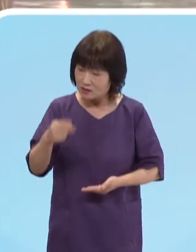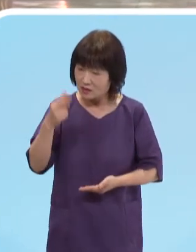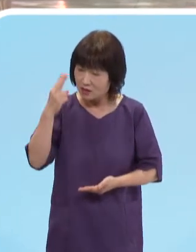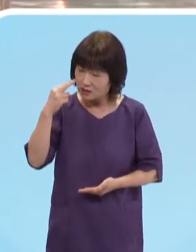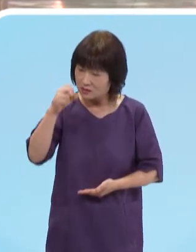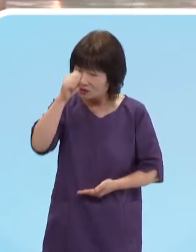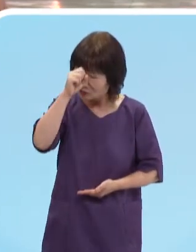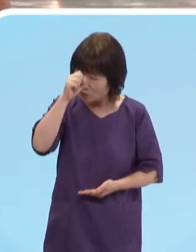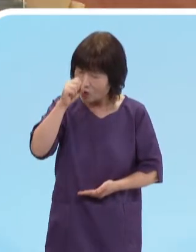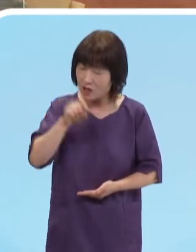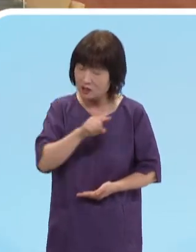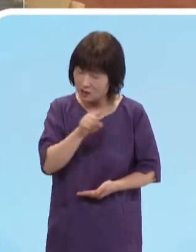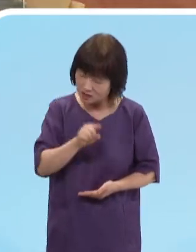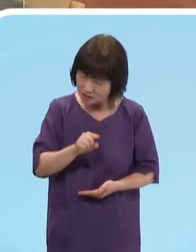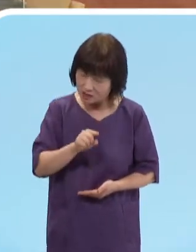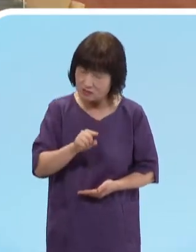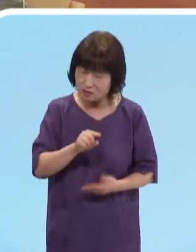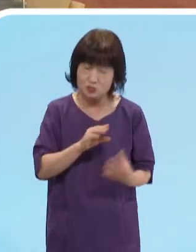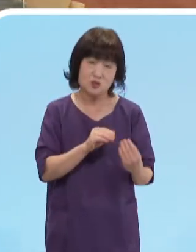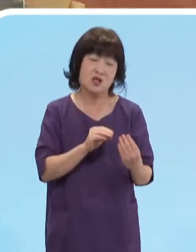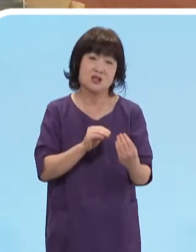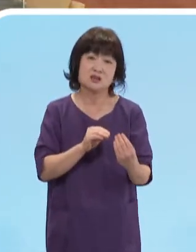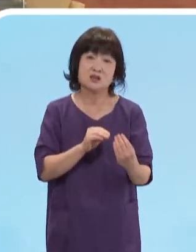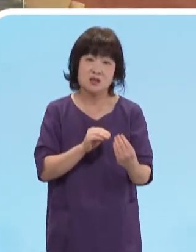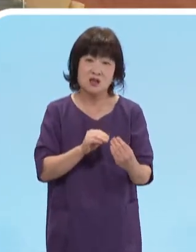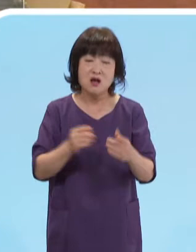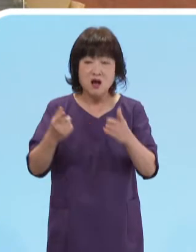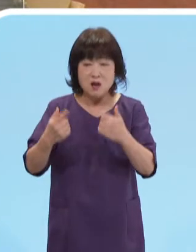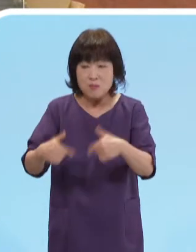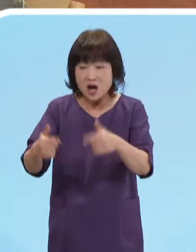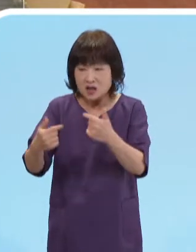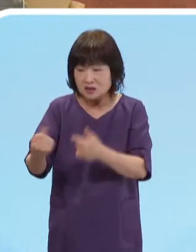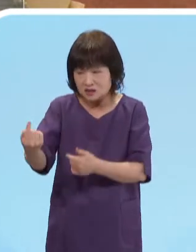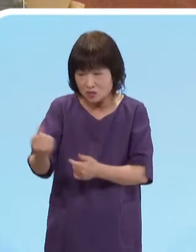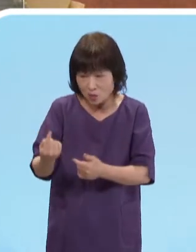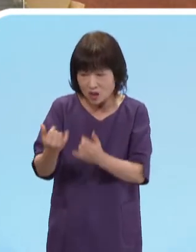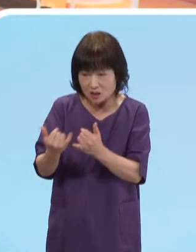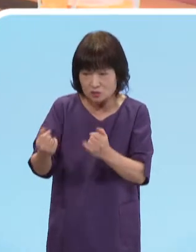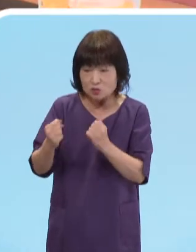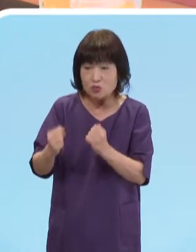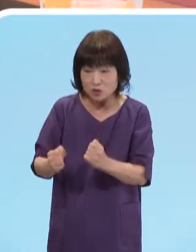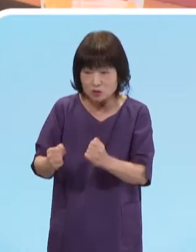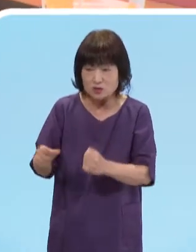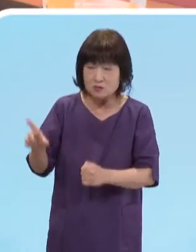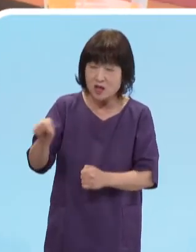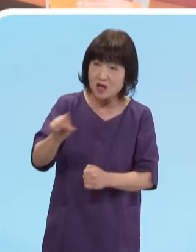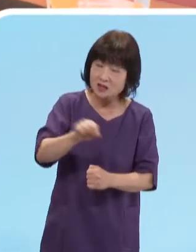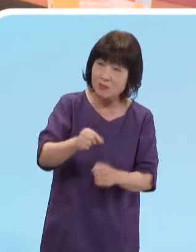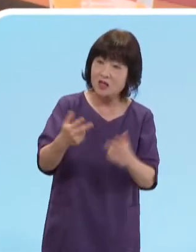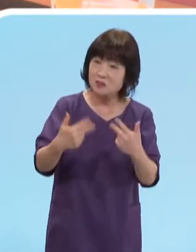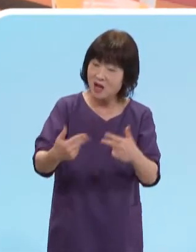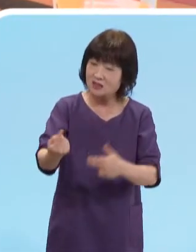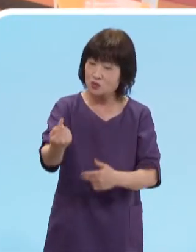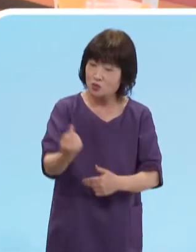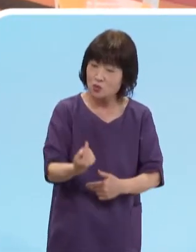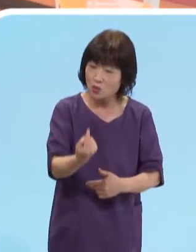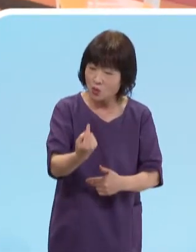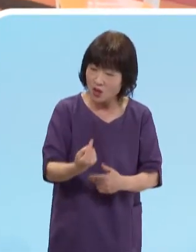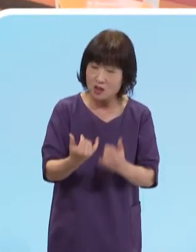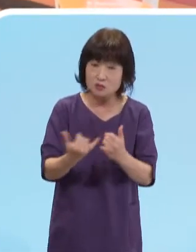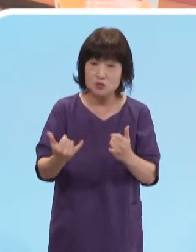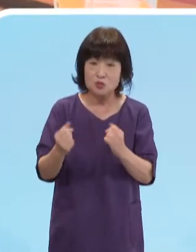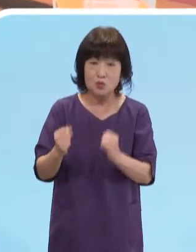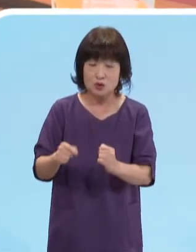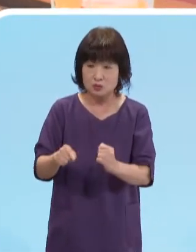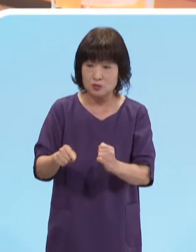う話をよくお店の中でしてたんです。毎日来られる人もいますし、毎週来られる方も多いので